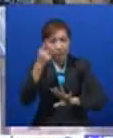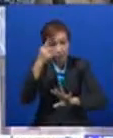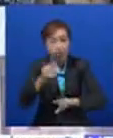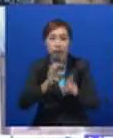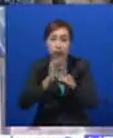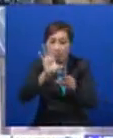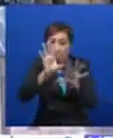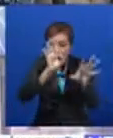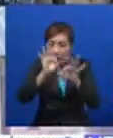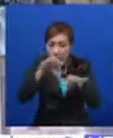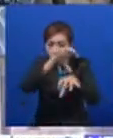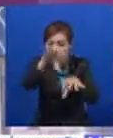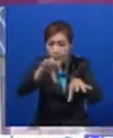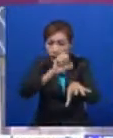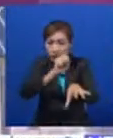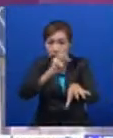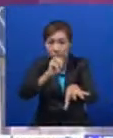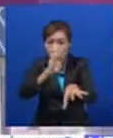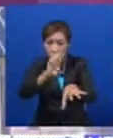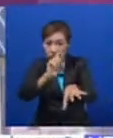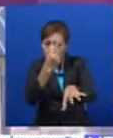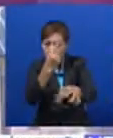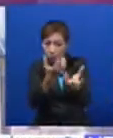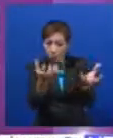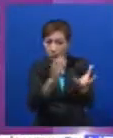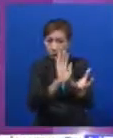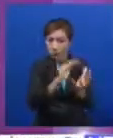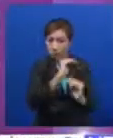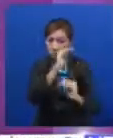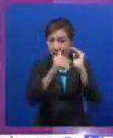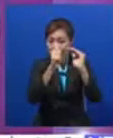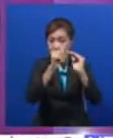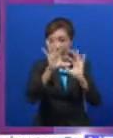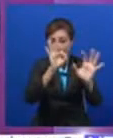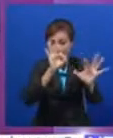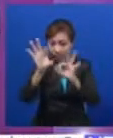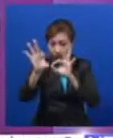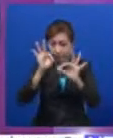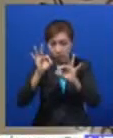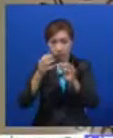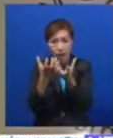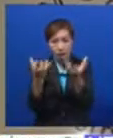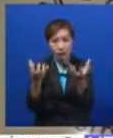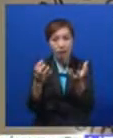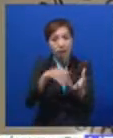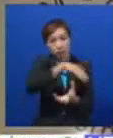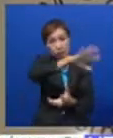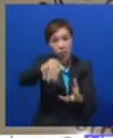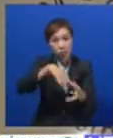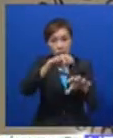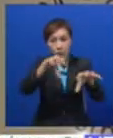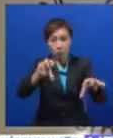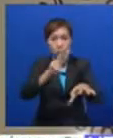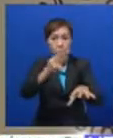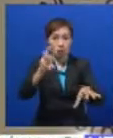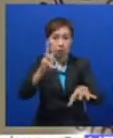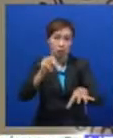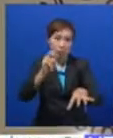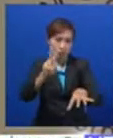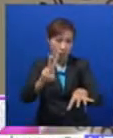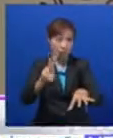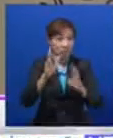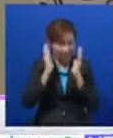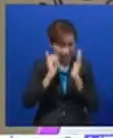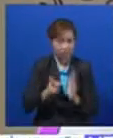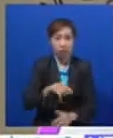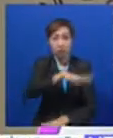การที่มีศักยภาพในการพัฒนาสินค้าออกขายในเชิงพาณิชย์จำนวน262รายจากทั้งหมด